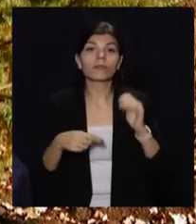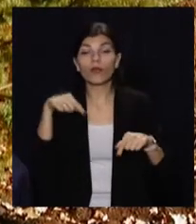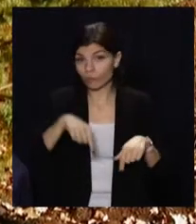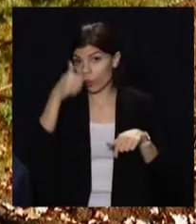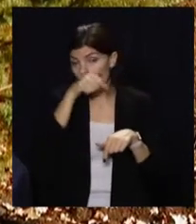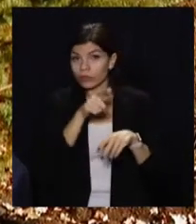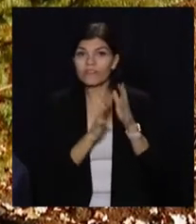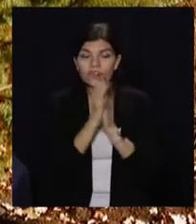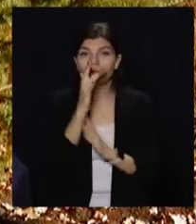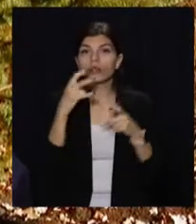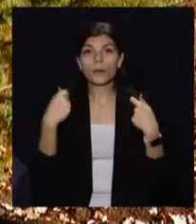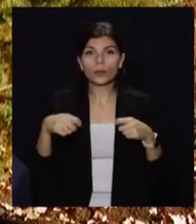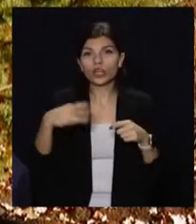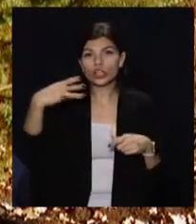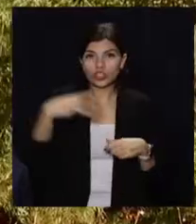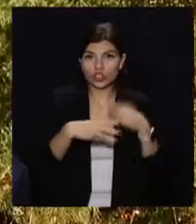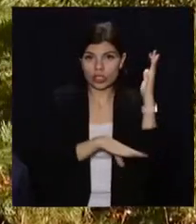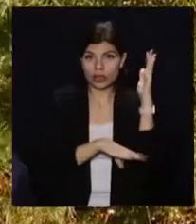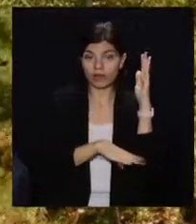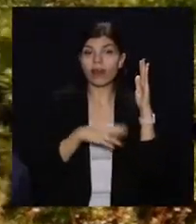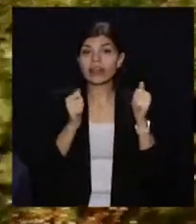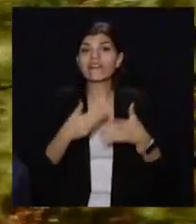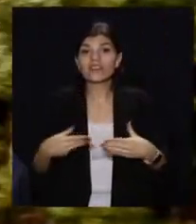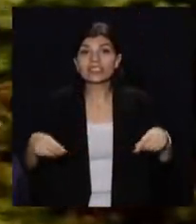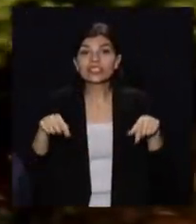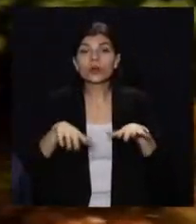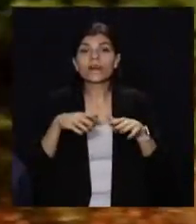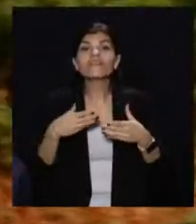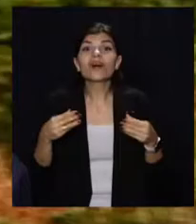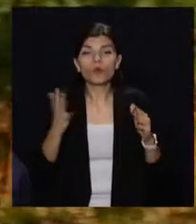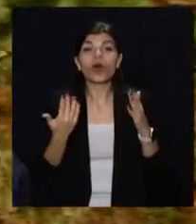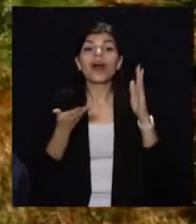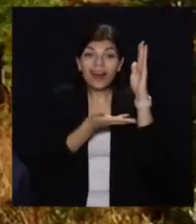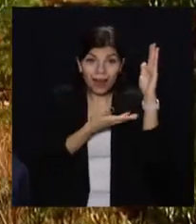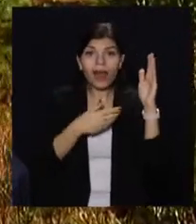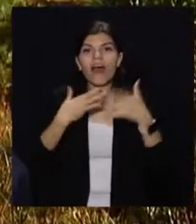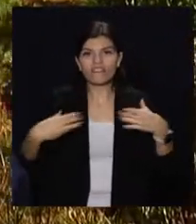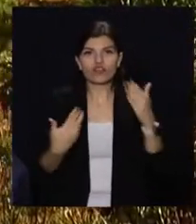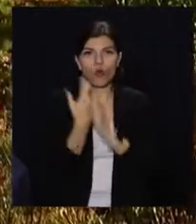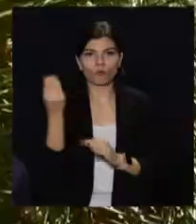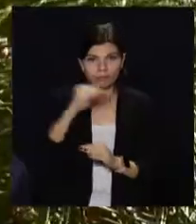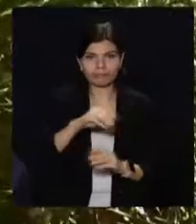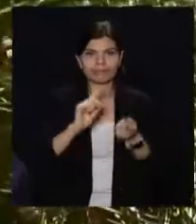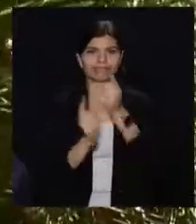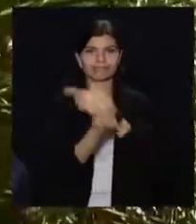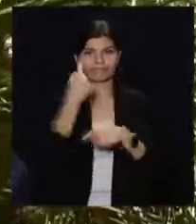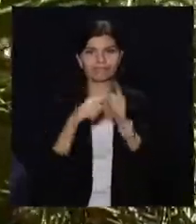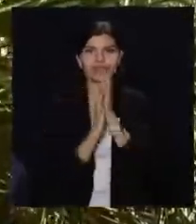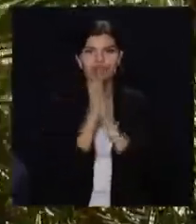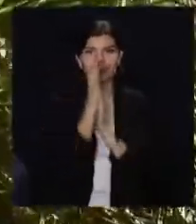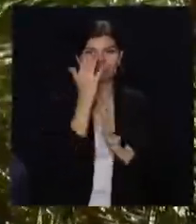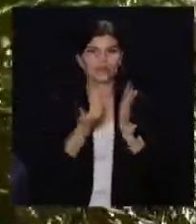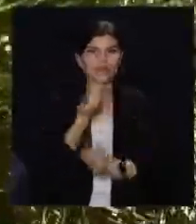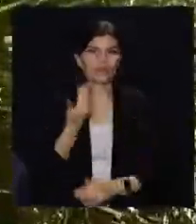Цьогоріч там виростили на продаж 3000 дерев. Уже навесні на ці місця висадять нові ялинки. Вікторія Вахрушина, Денис Крикус, Open